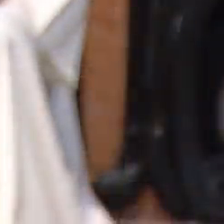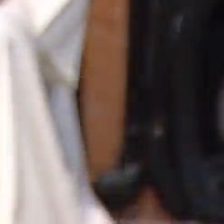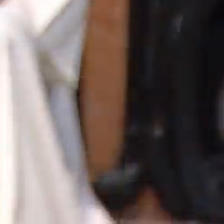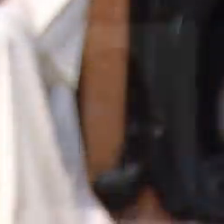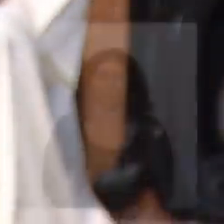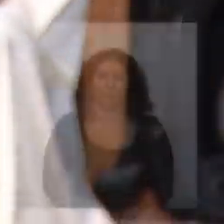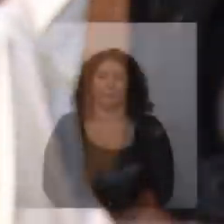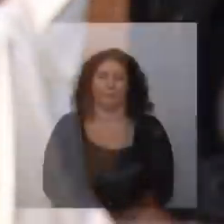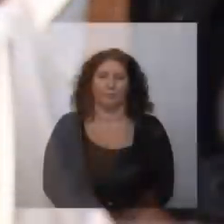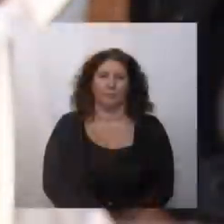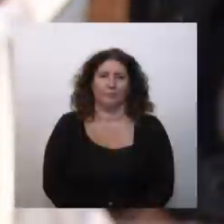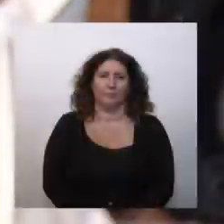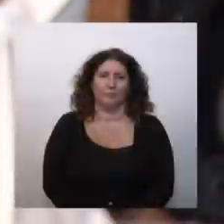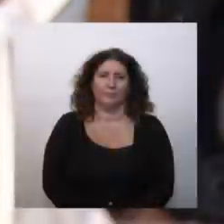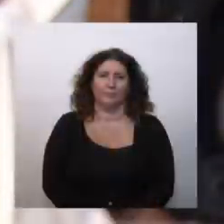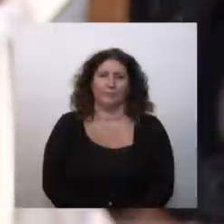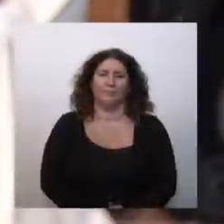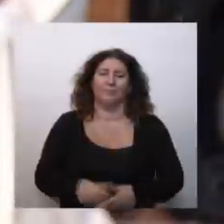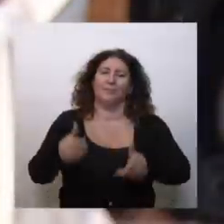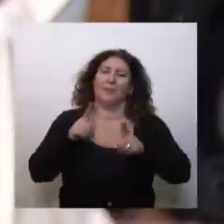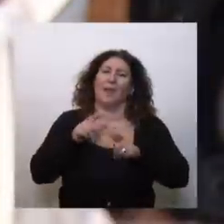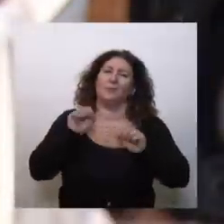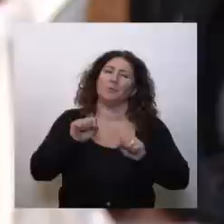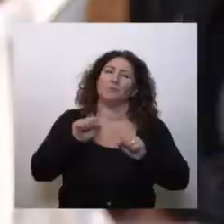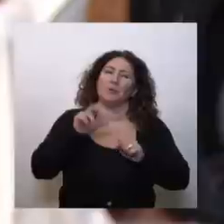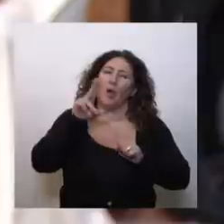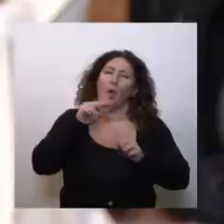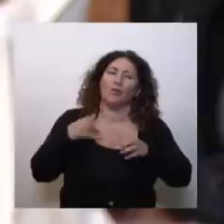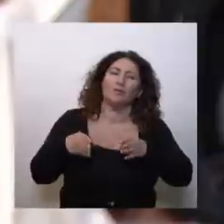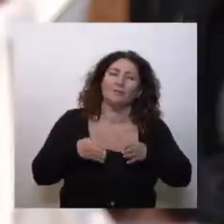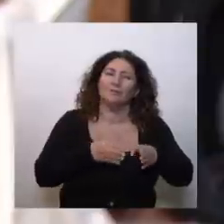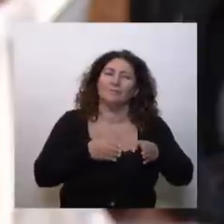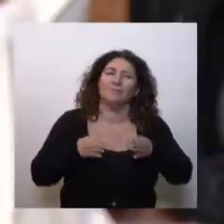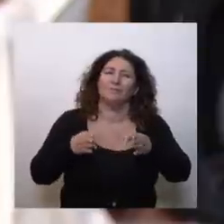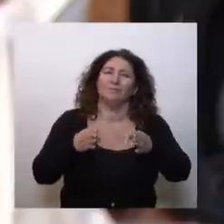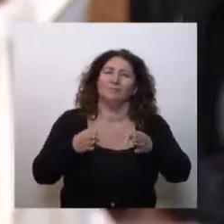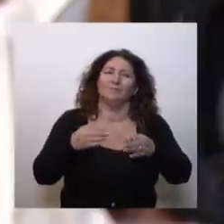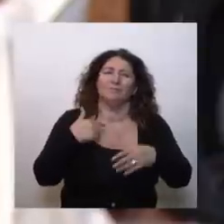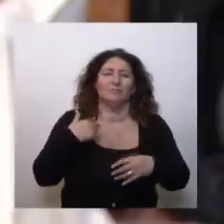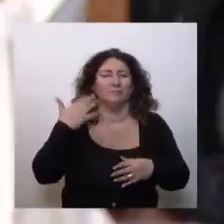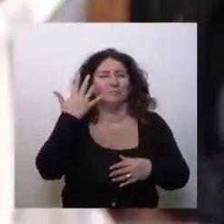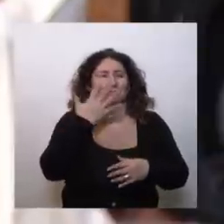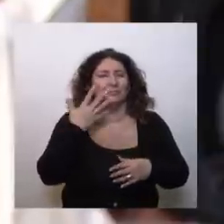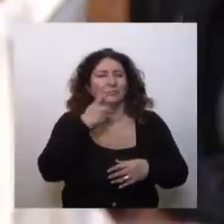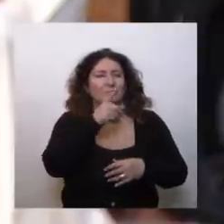mia tristezza, sollevami secondo la tua promessa.